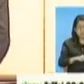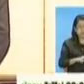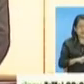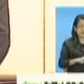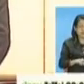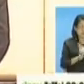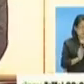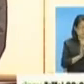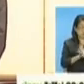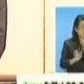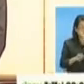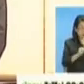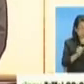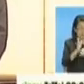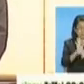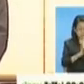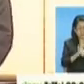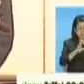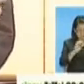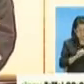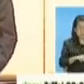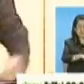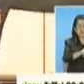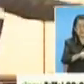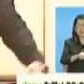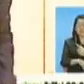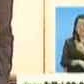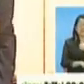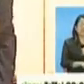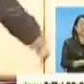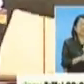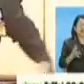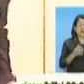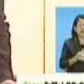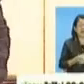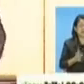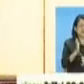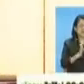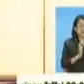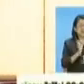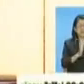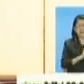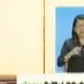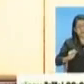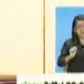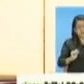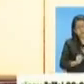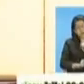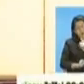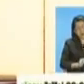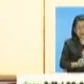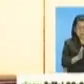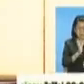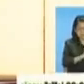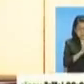ามันผิดกฎหมายก็ต้องดำเนินการท่านถามต่อแล้วผมจะทำไงเอาไม่ผิดกฎหมายแล้วทำไงผมสั่งตำ